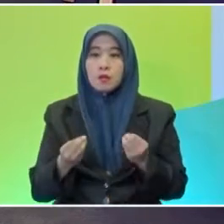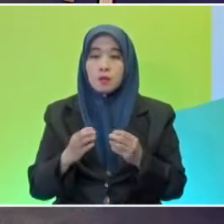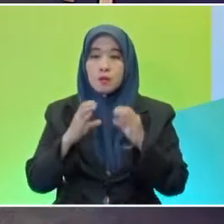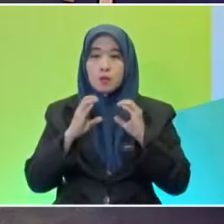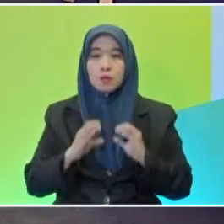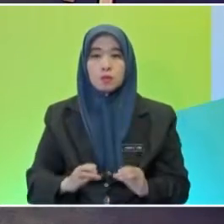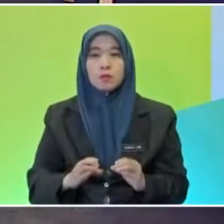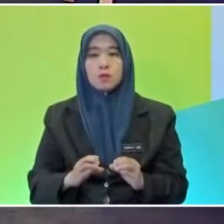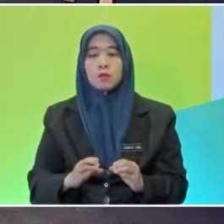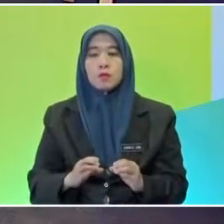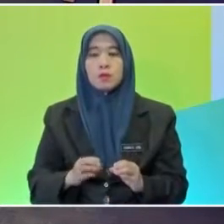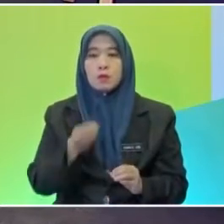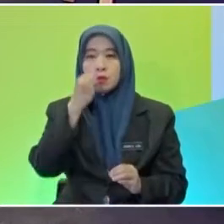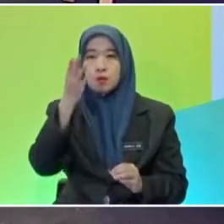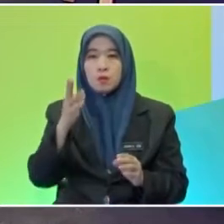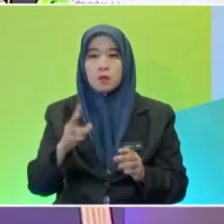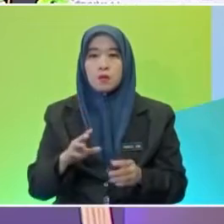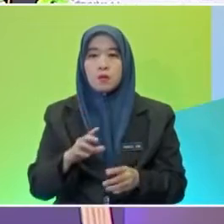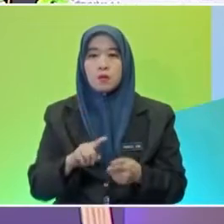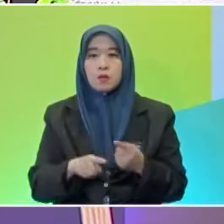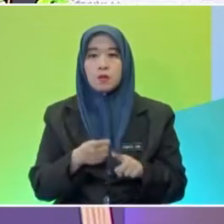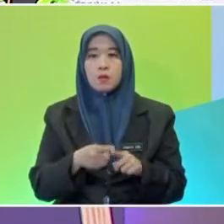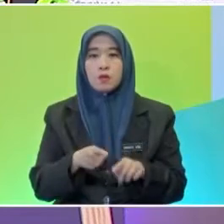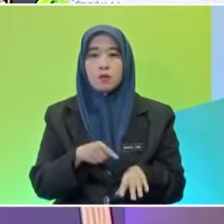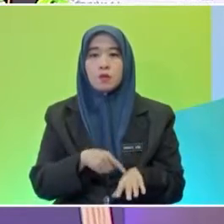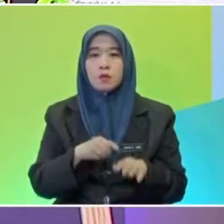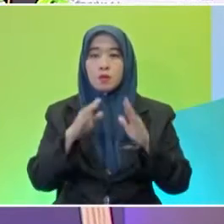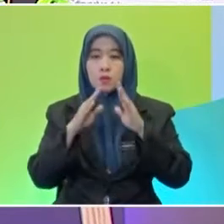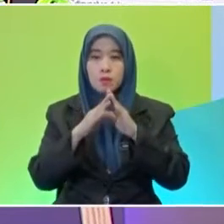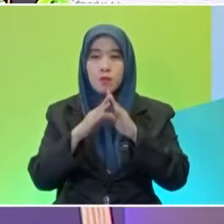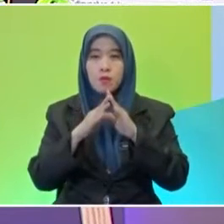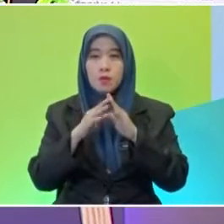Apakah peranan bahasa Melayu sebagai bahasa pendidikan